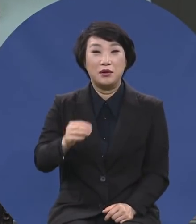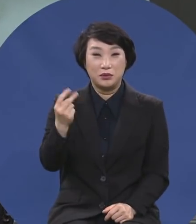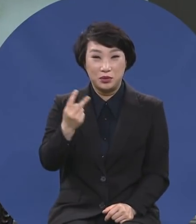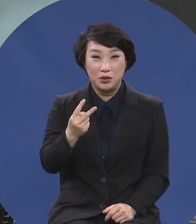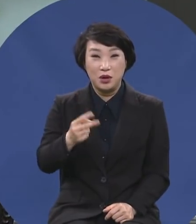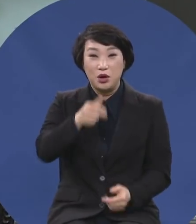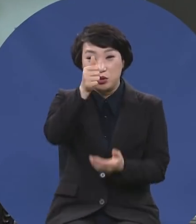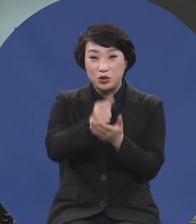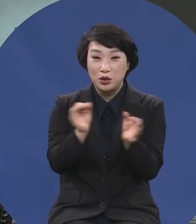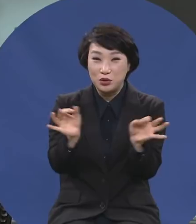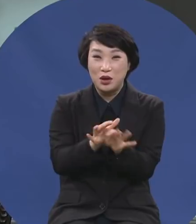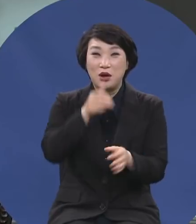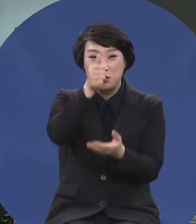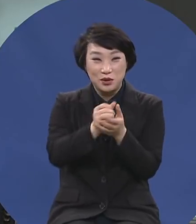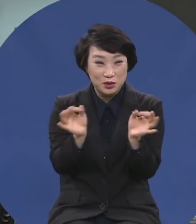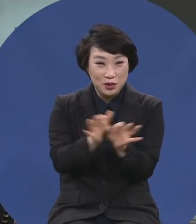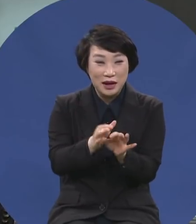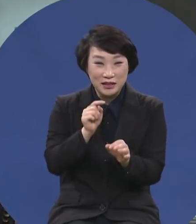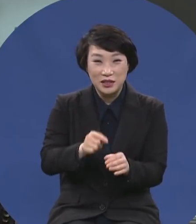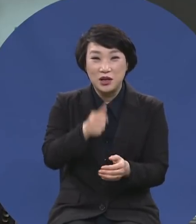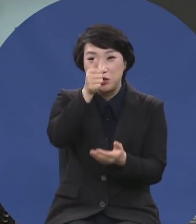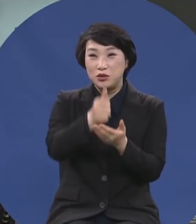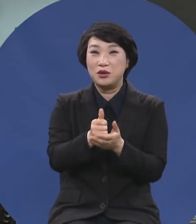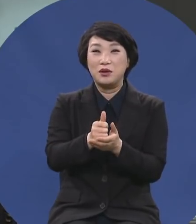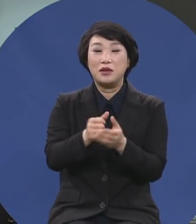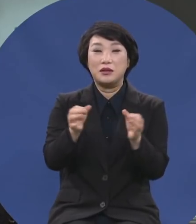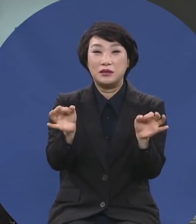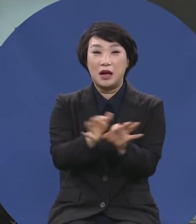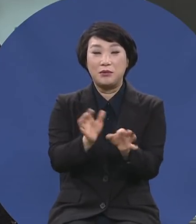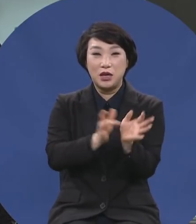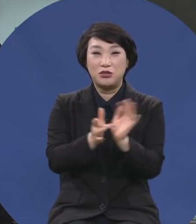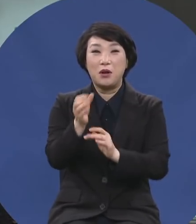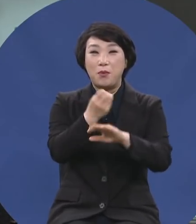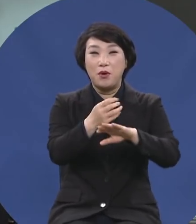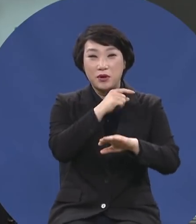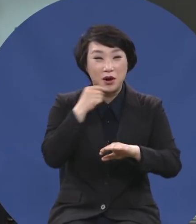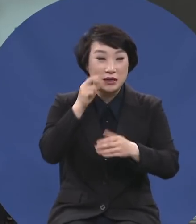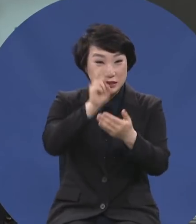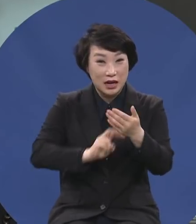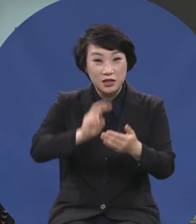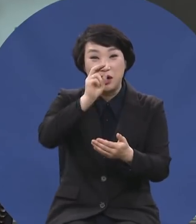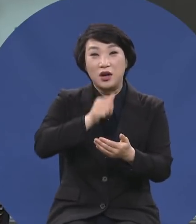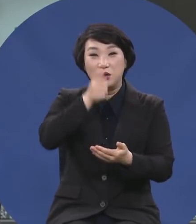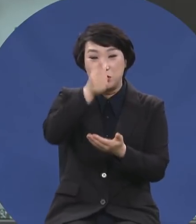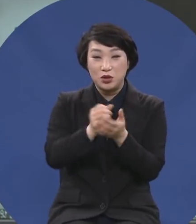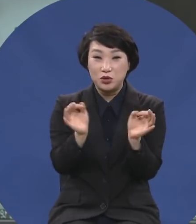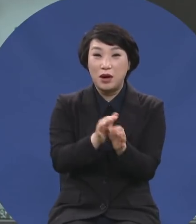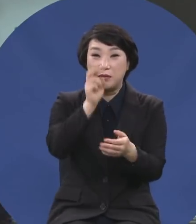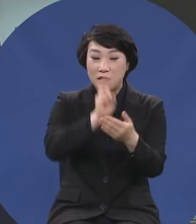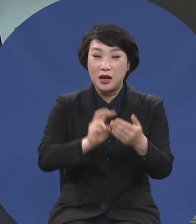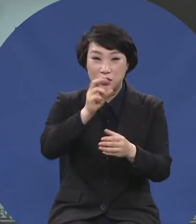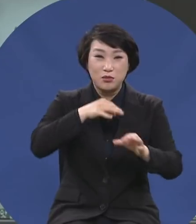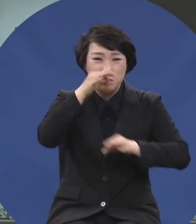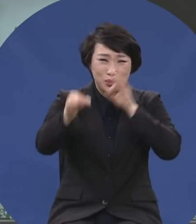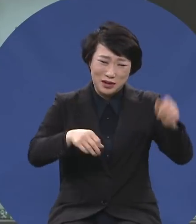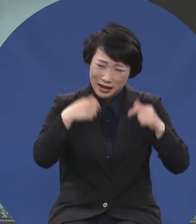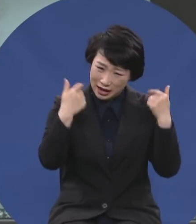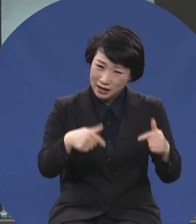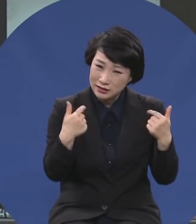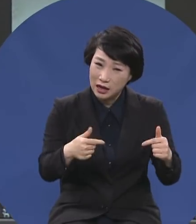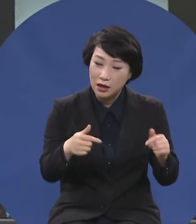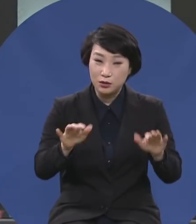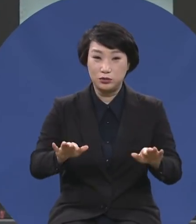그리고 속죄함 구제삼 예수님의 보혈의 찬송과 속죄의 찬송. 근데 지금은